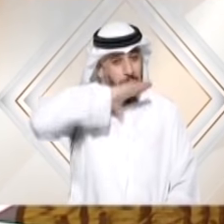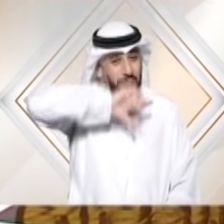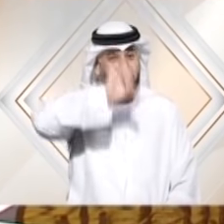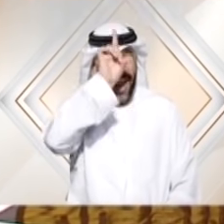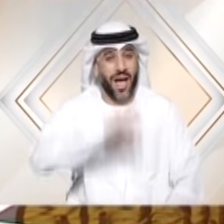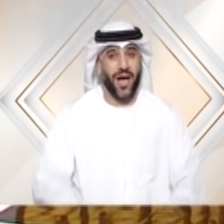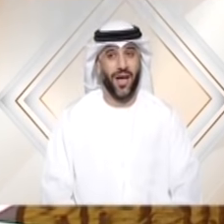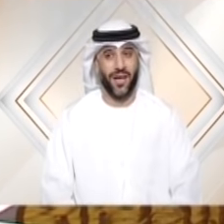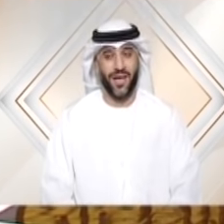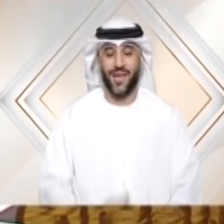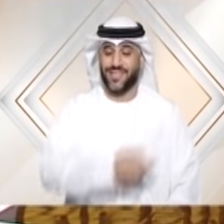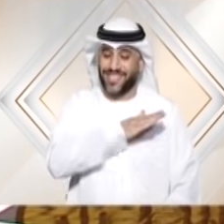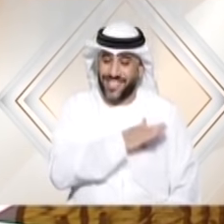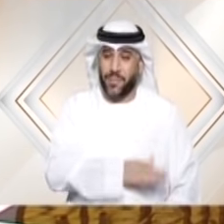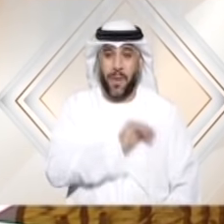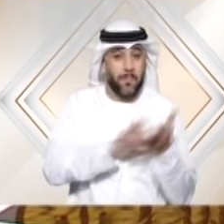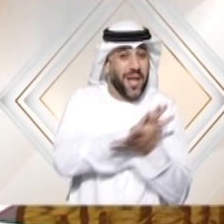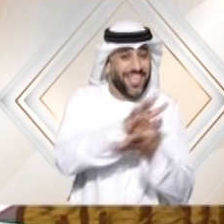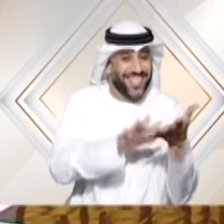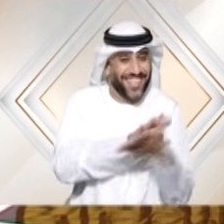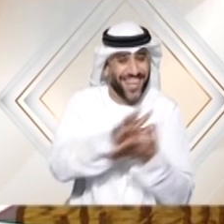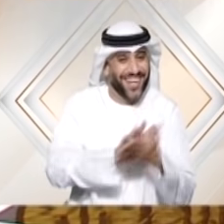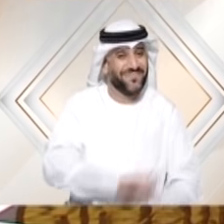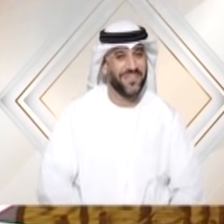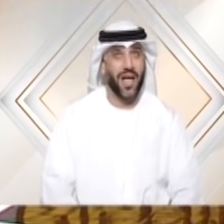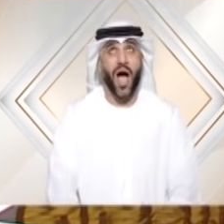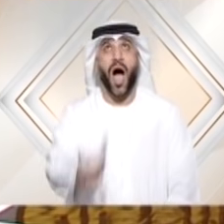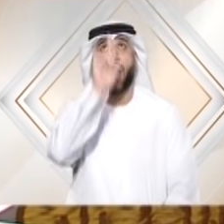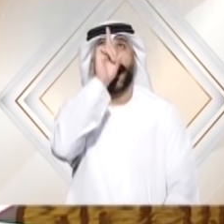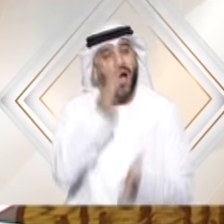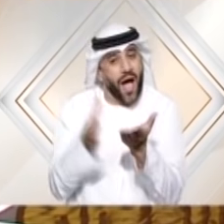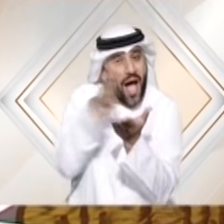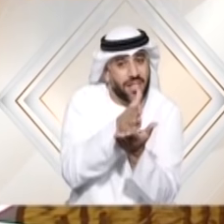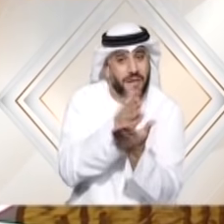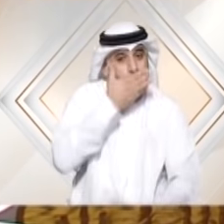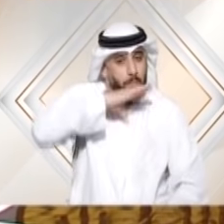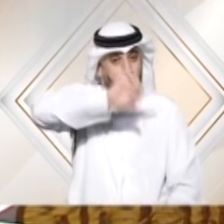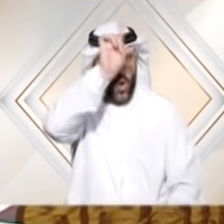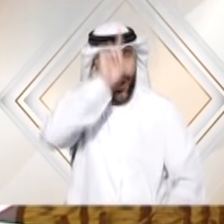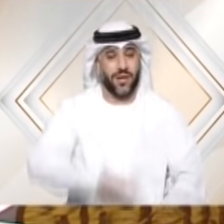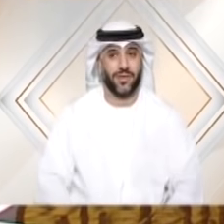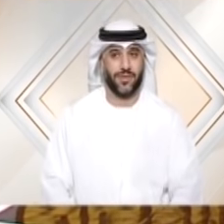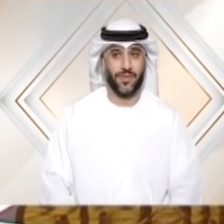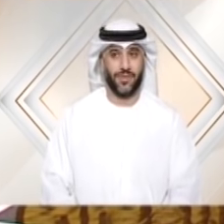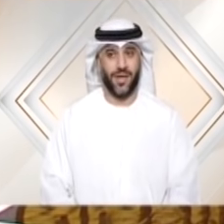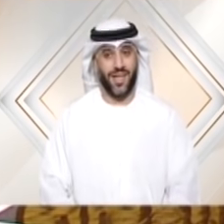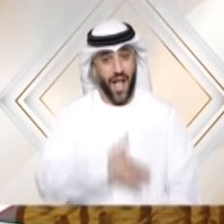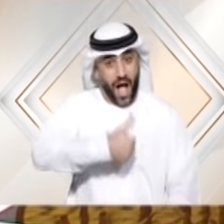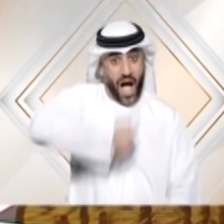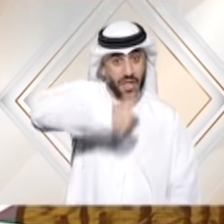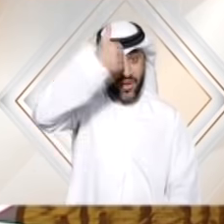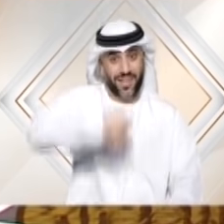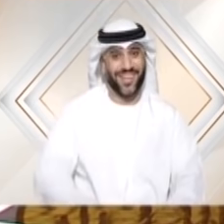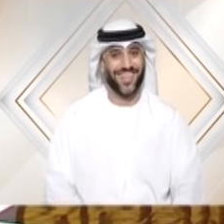ربنا أنهم صبروا علي، كنت مو يعني لولا هداية الله عز وجل شانه. ولا والمشكلة يقول لك نحن أتباع السنة،